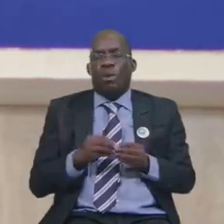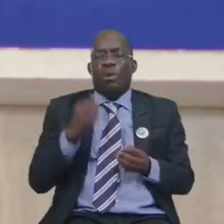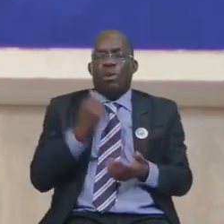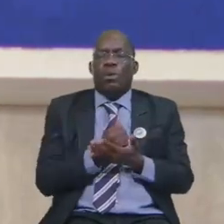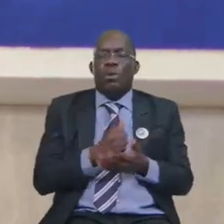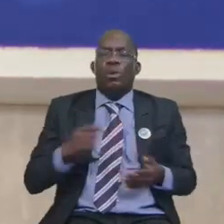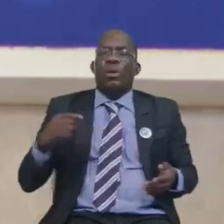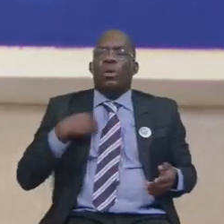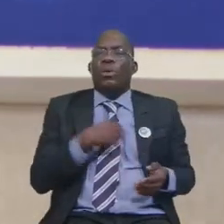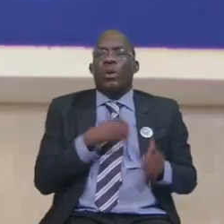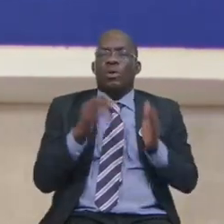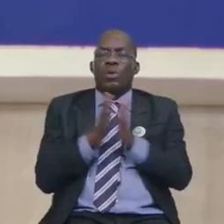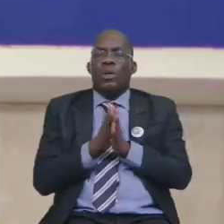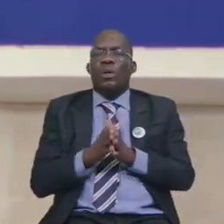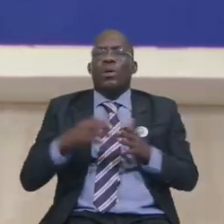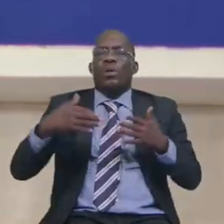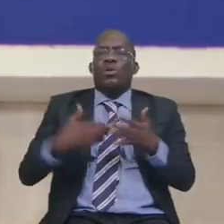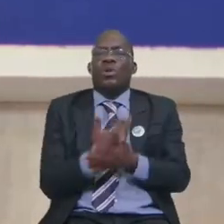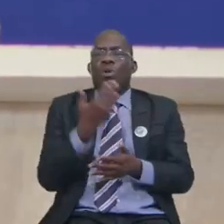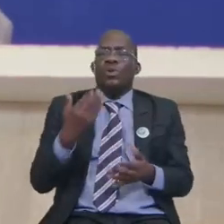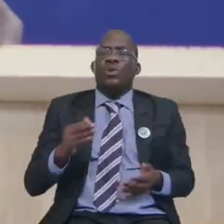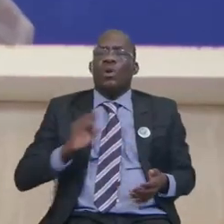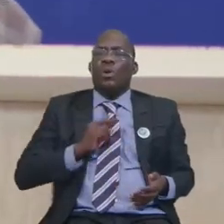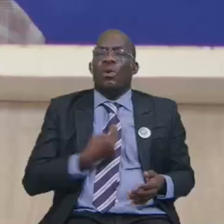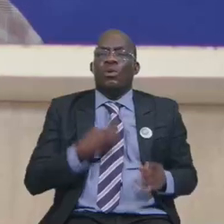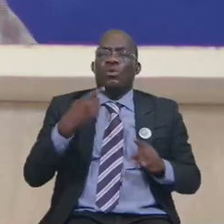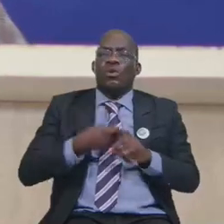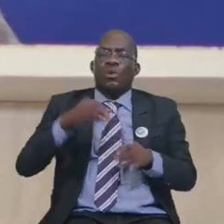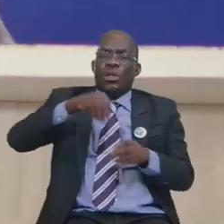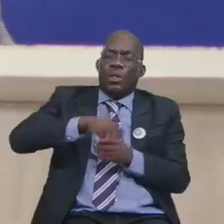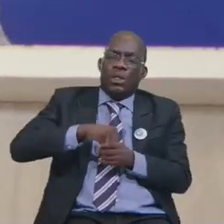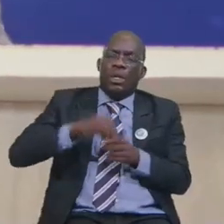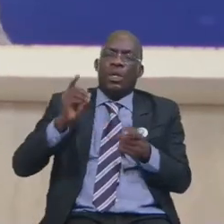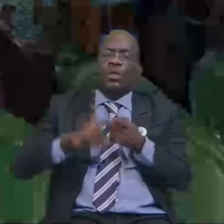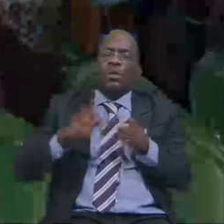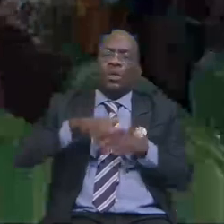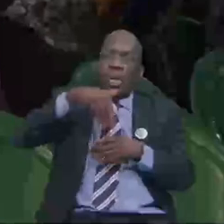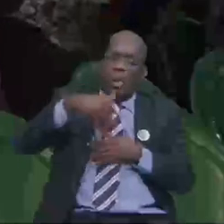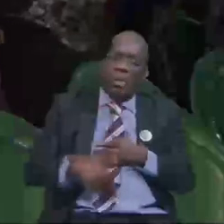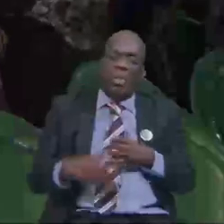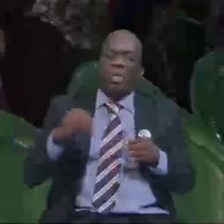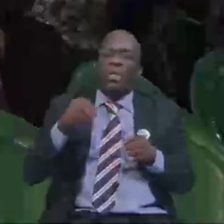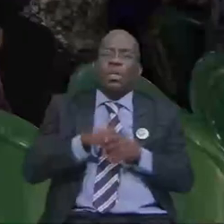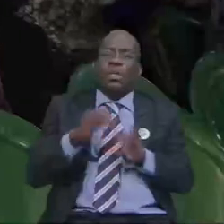renouvelles nous renouvelle de l'Intérieur va être vers l'extérieur au nom de Jésus